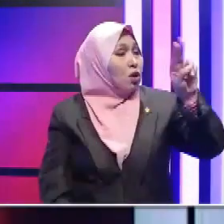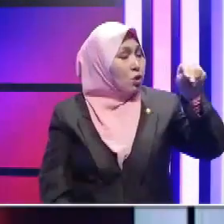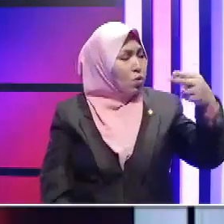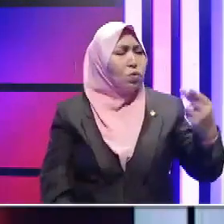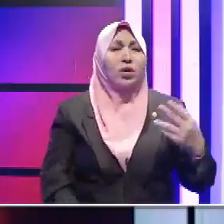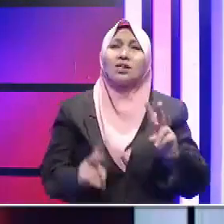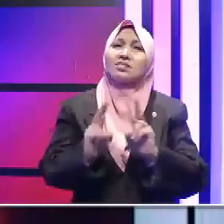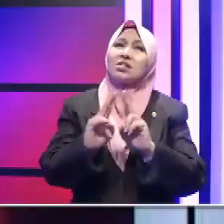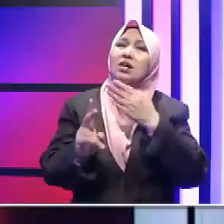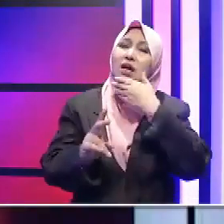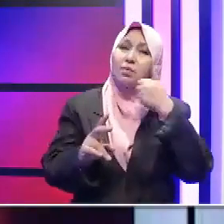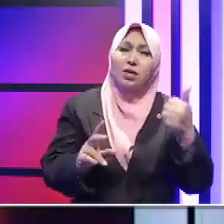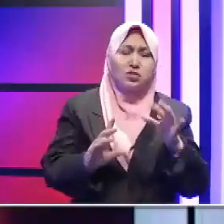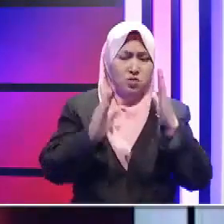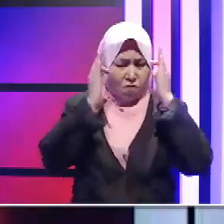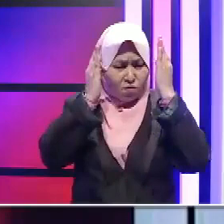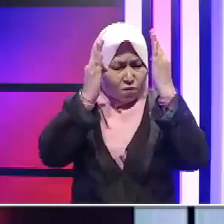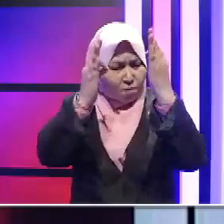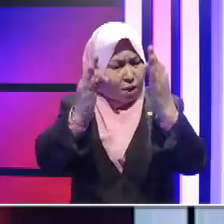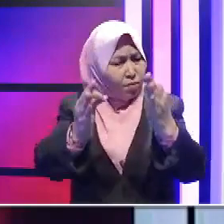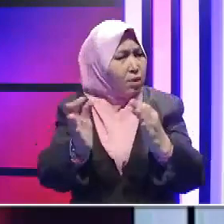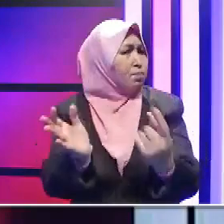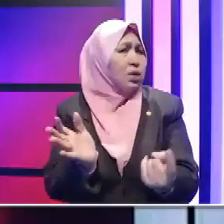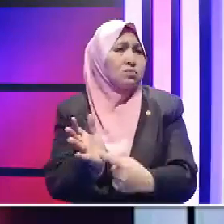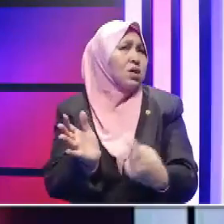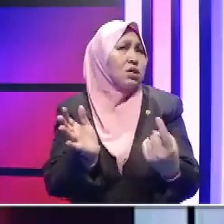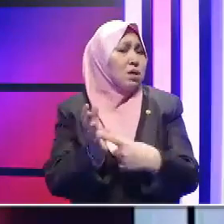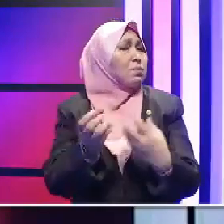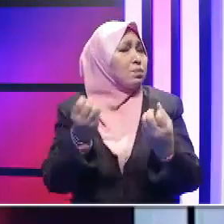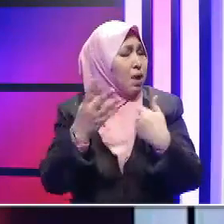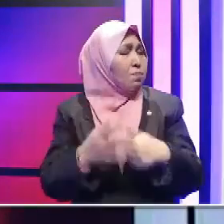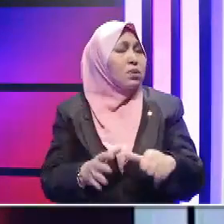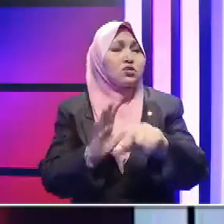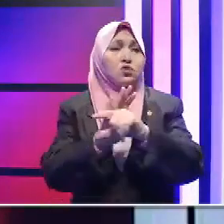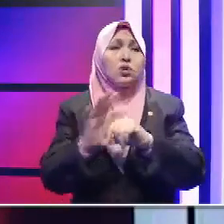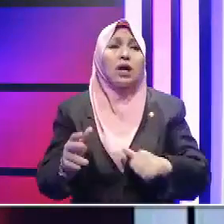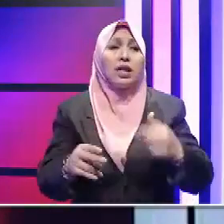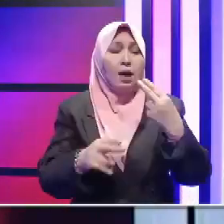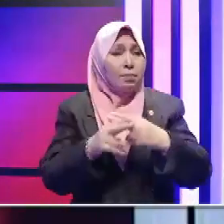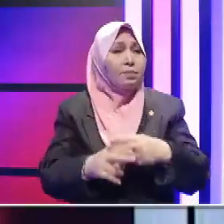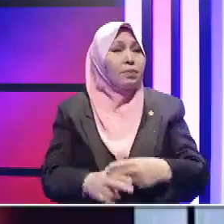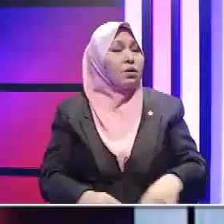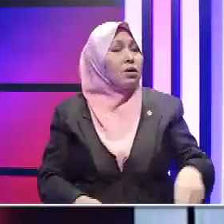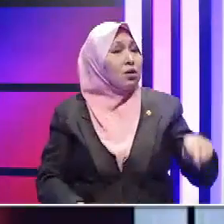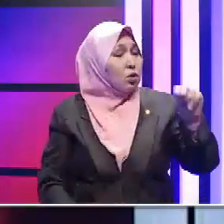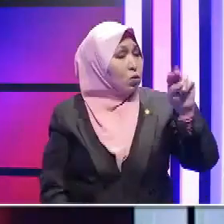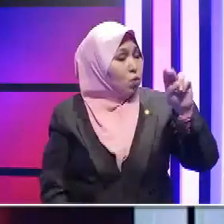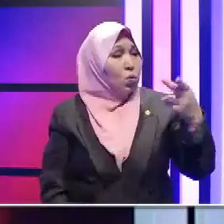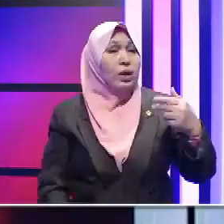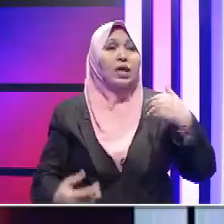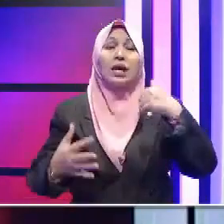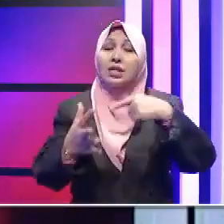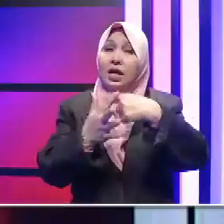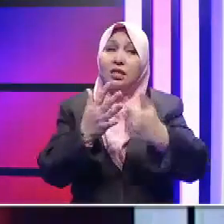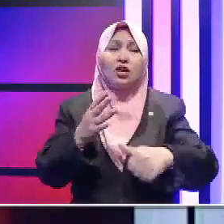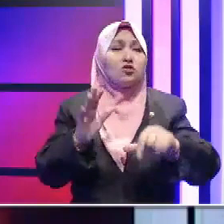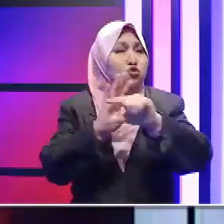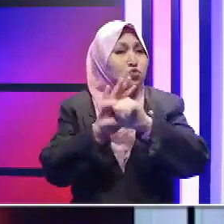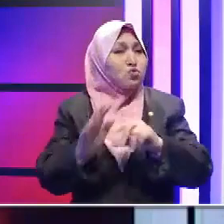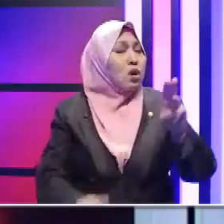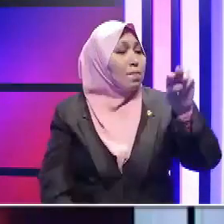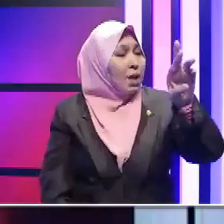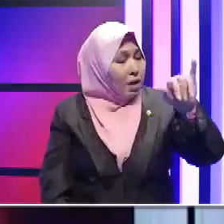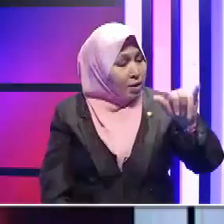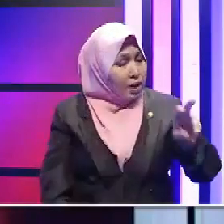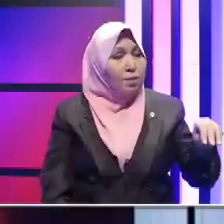sangat menarik spesifik juga jarang-jarang ada beberapa Suro yang dinamakan dengan nama 3 surah Nuh Allah antaranya suroh Maryam